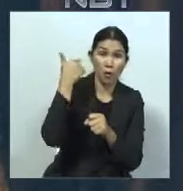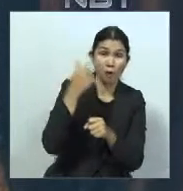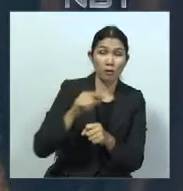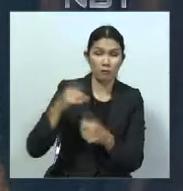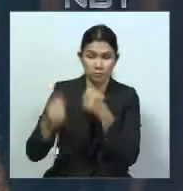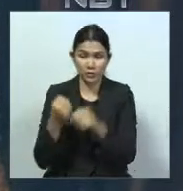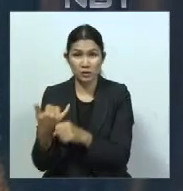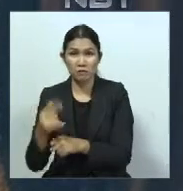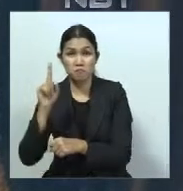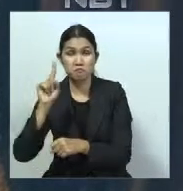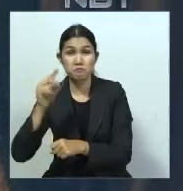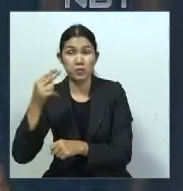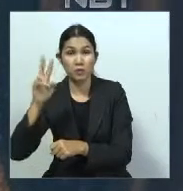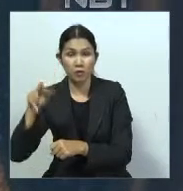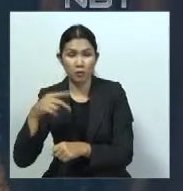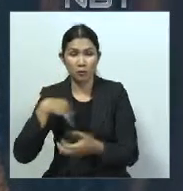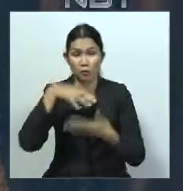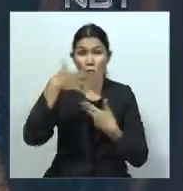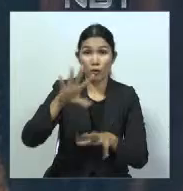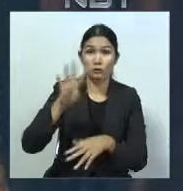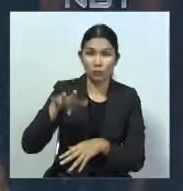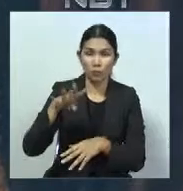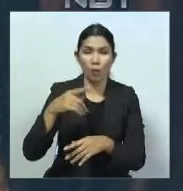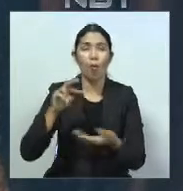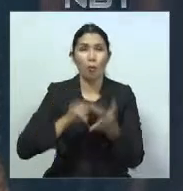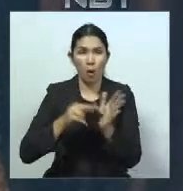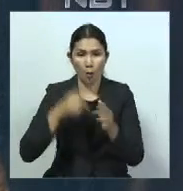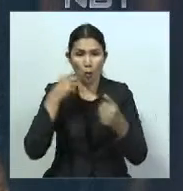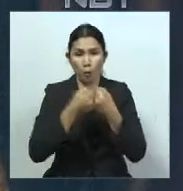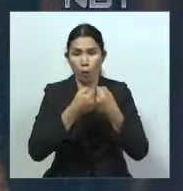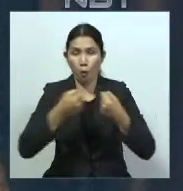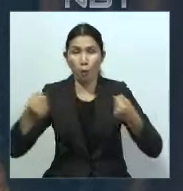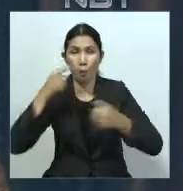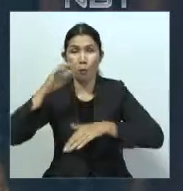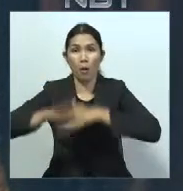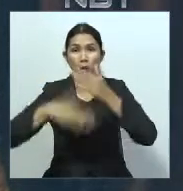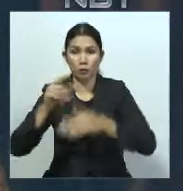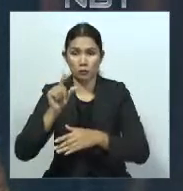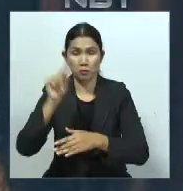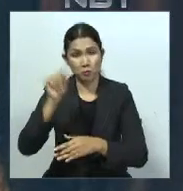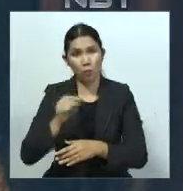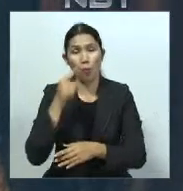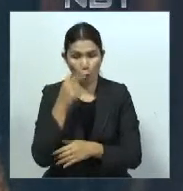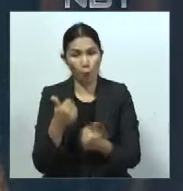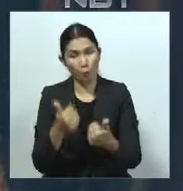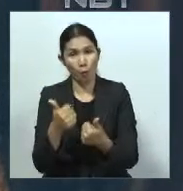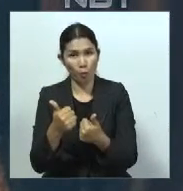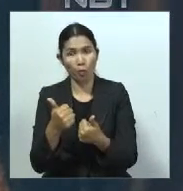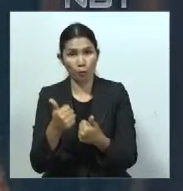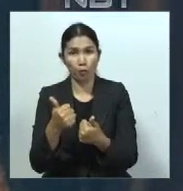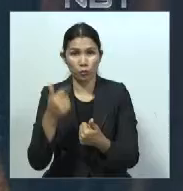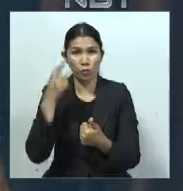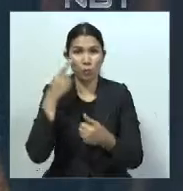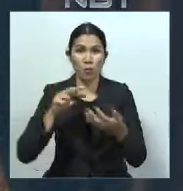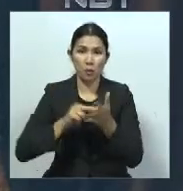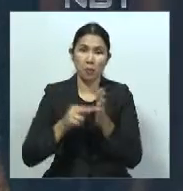ว่าล้านเนี่ยส่งออก 7,000 กว่าเนี่ยขยายตัวถึง20กว่าเปอร์เซ็นต์น่าสนใจมากเป็นตัวเลขที่สวยมากเลยขยายถึง